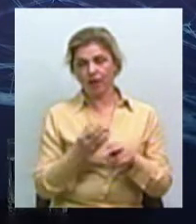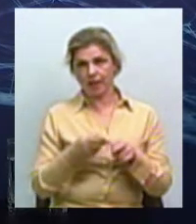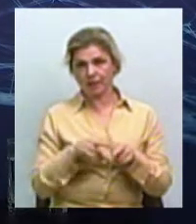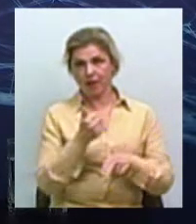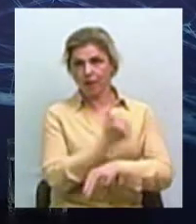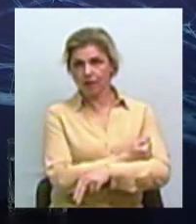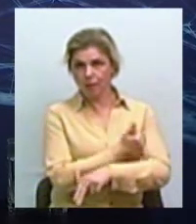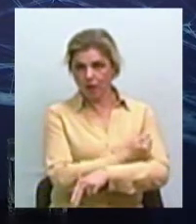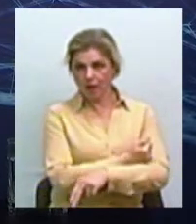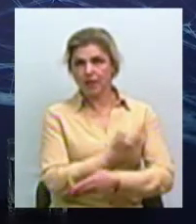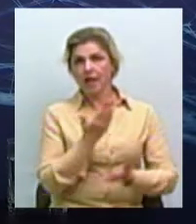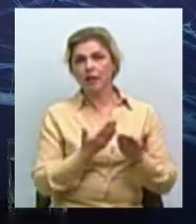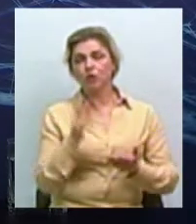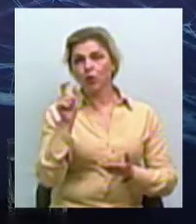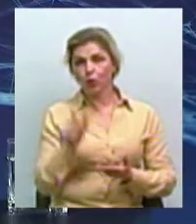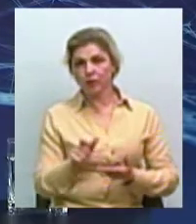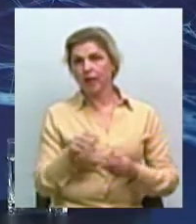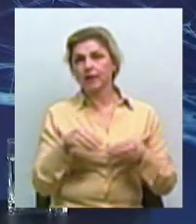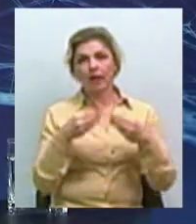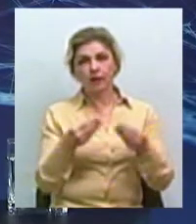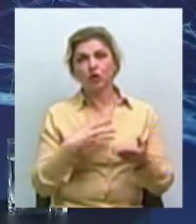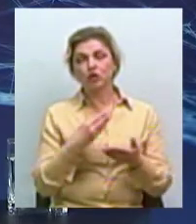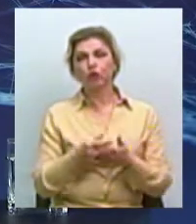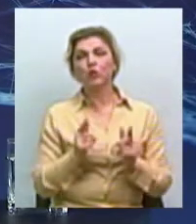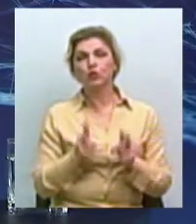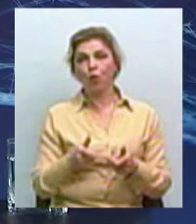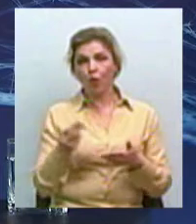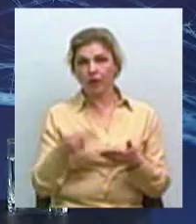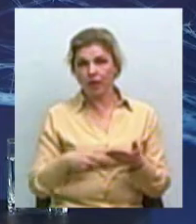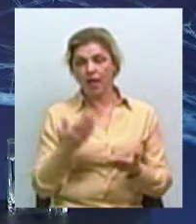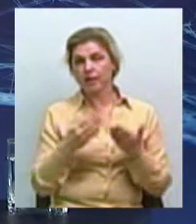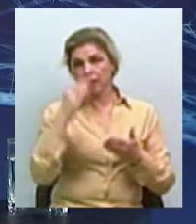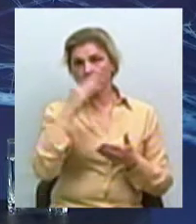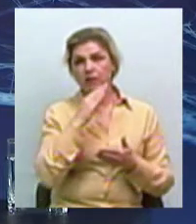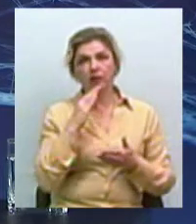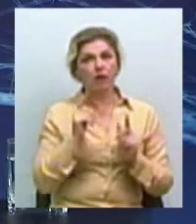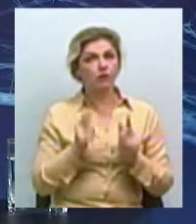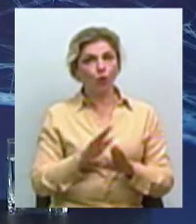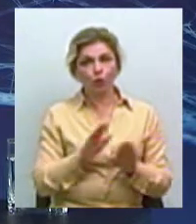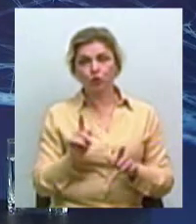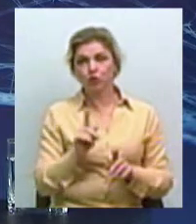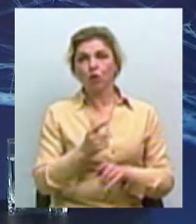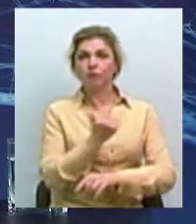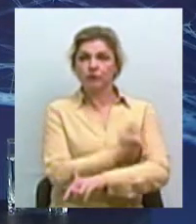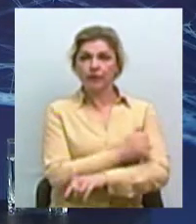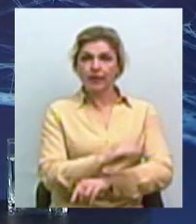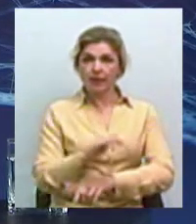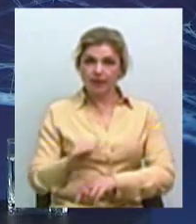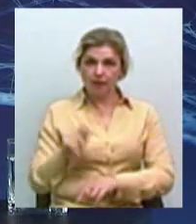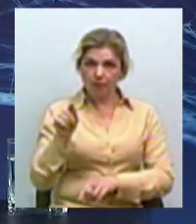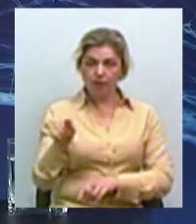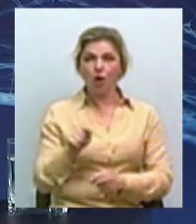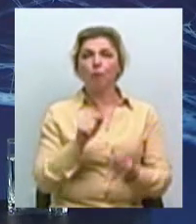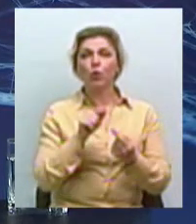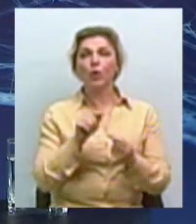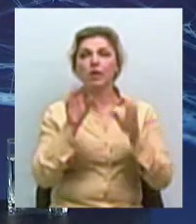маніпуляції. Якщо людина не дає свої згоди, якщо батьки не погоджуються на те, щоб вакцинувалися їхні діти,